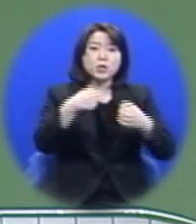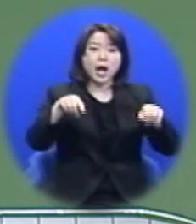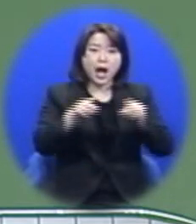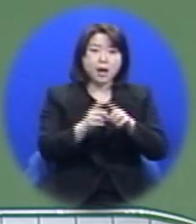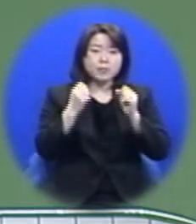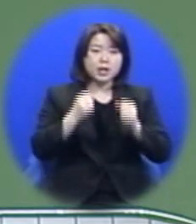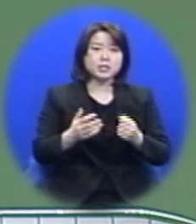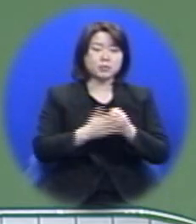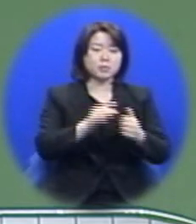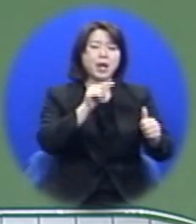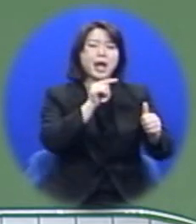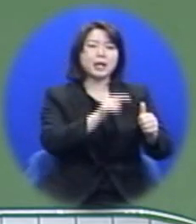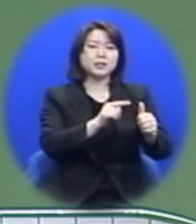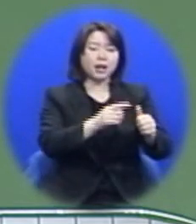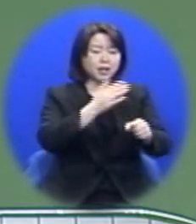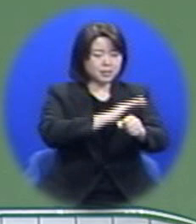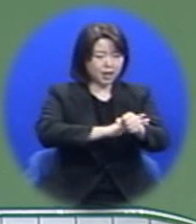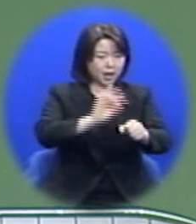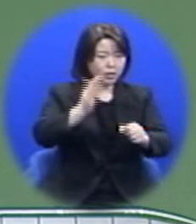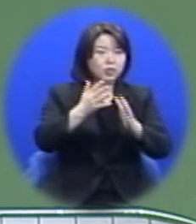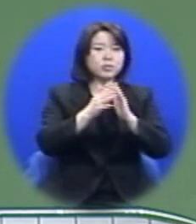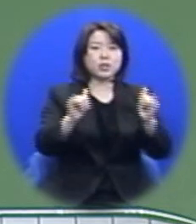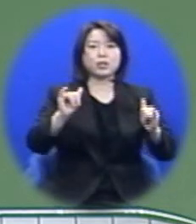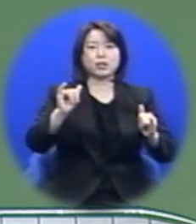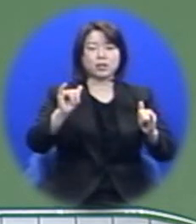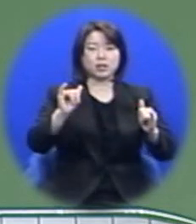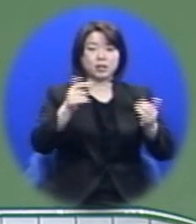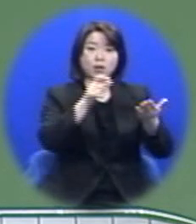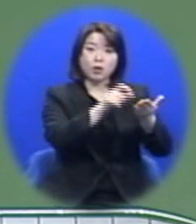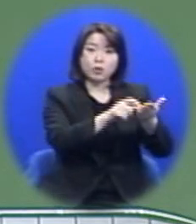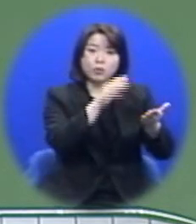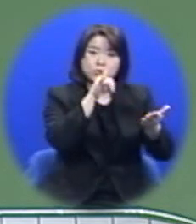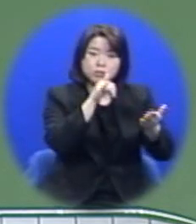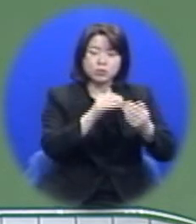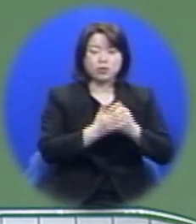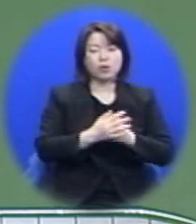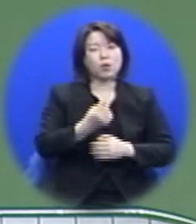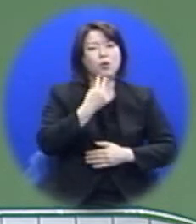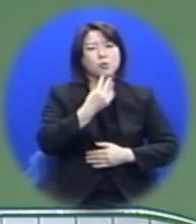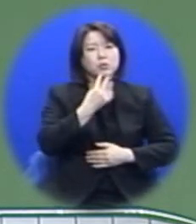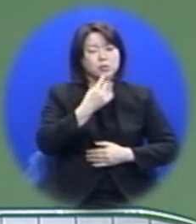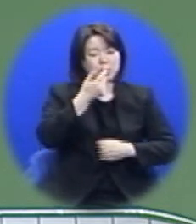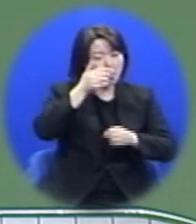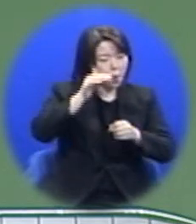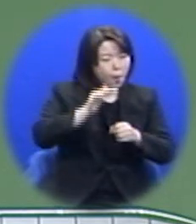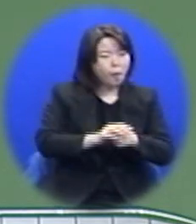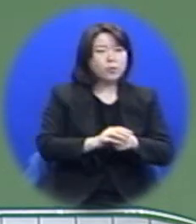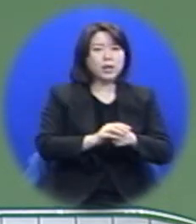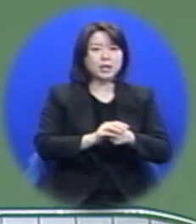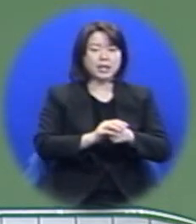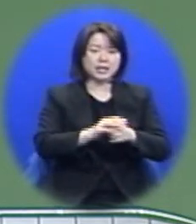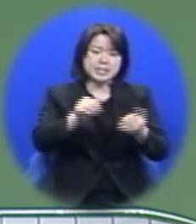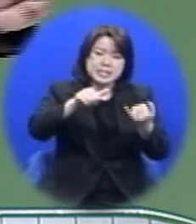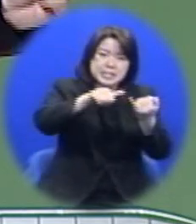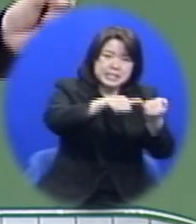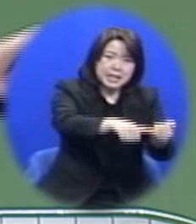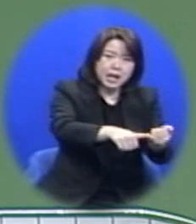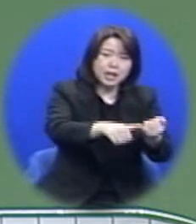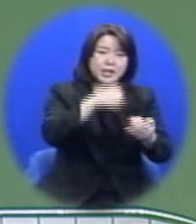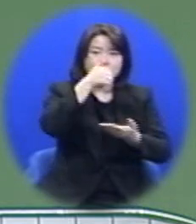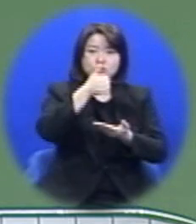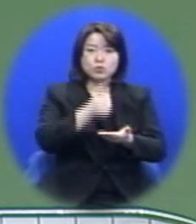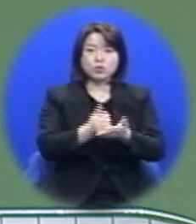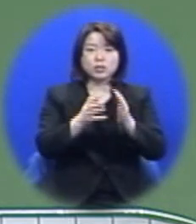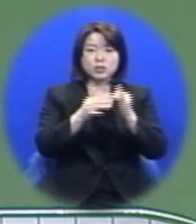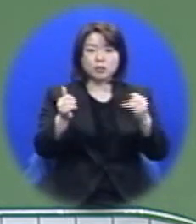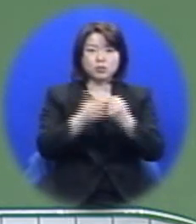그가 형통한 자가 되어 요셉이 억울하게 강간 미수범으로 몰려서 감옥에 갇히게